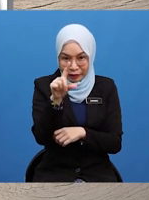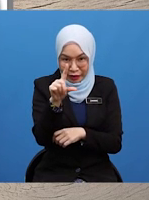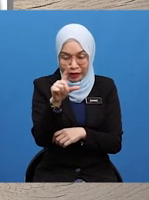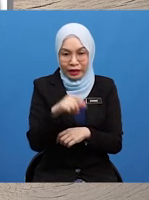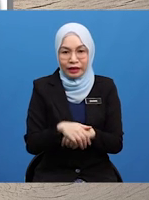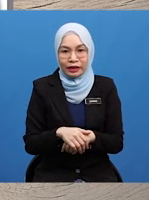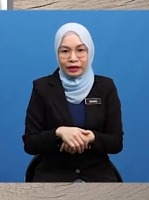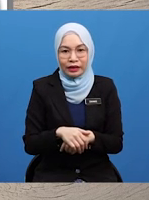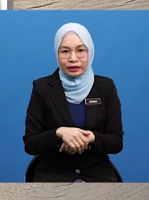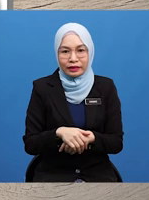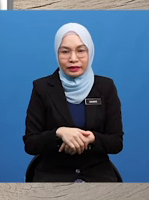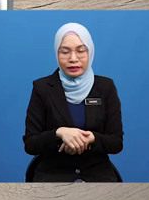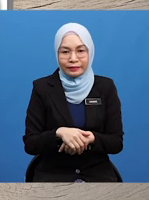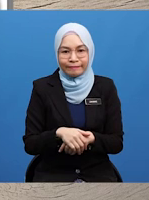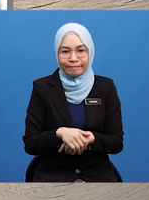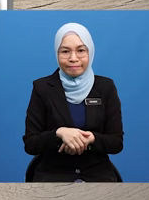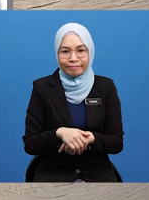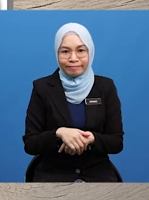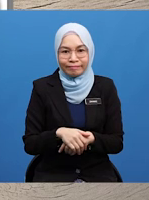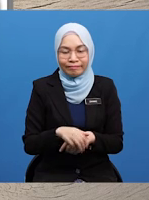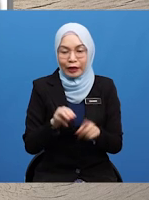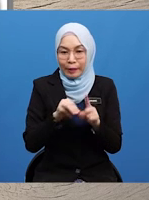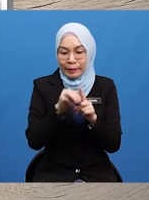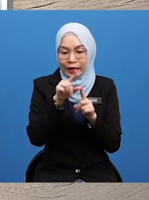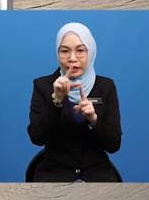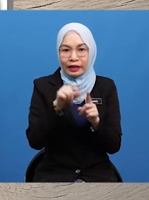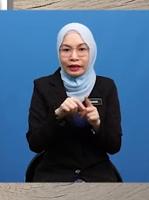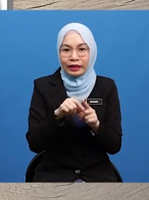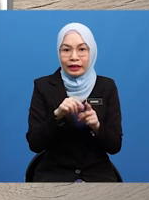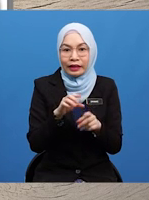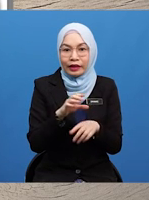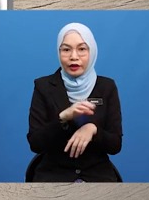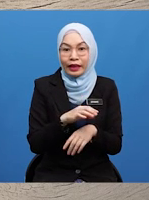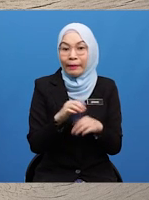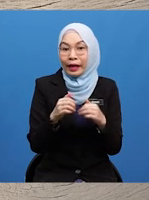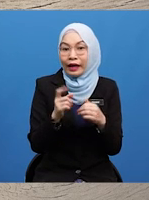isi padu air yang betul ialah murid yang ketiga